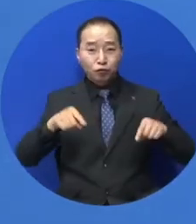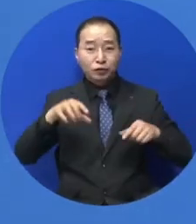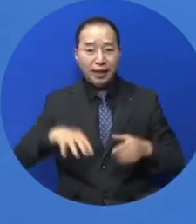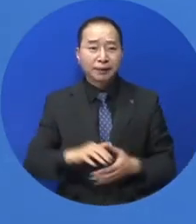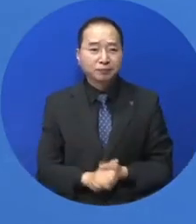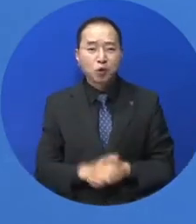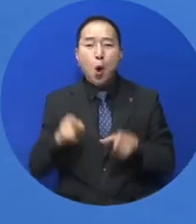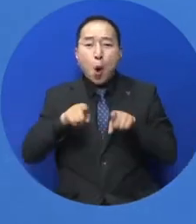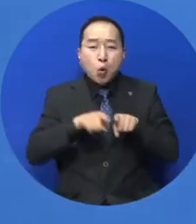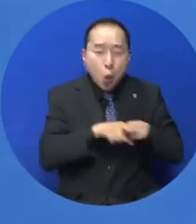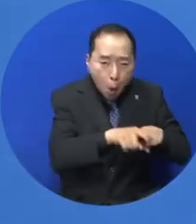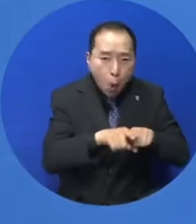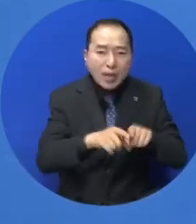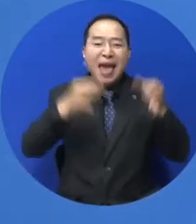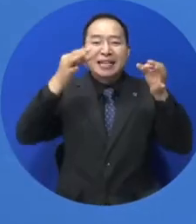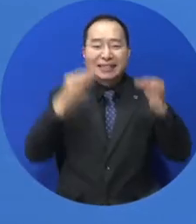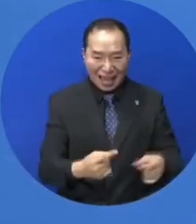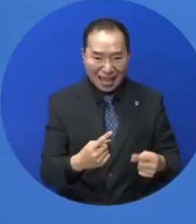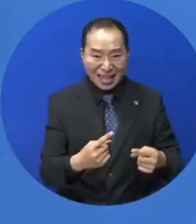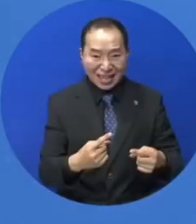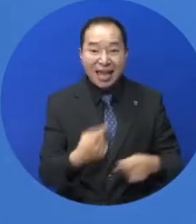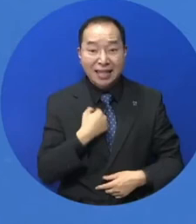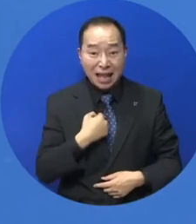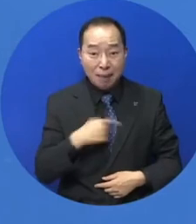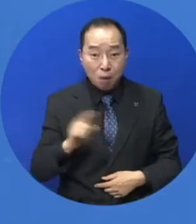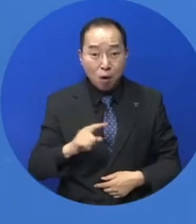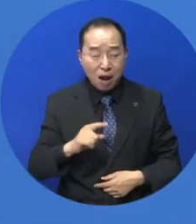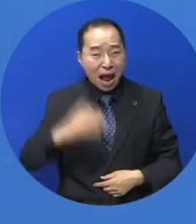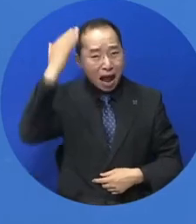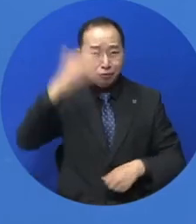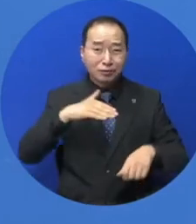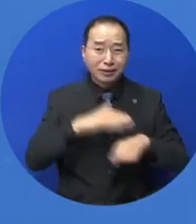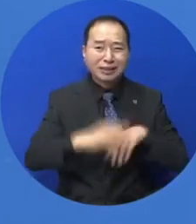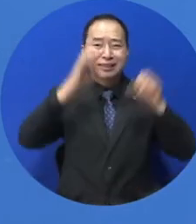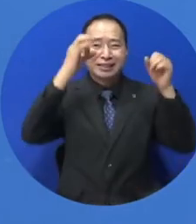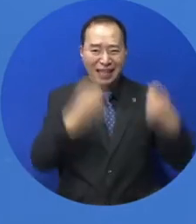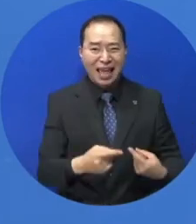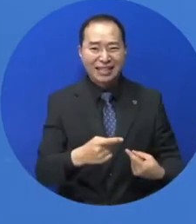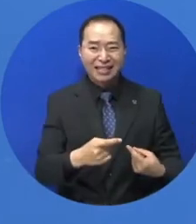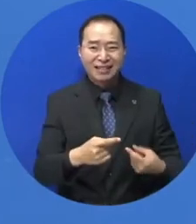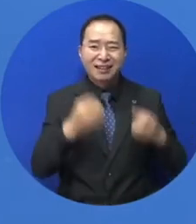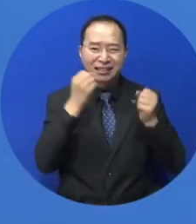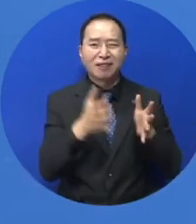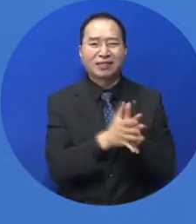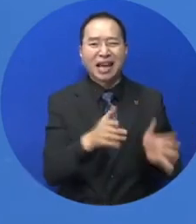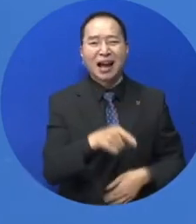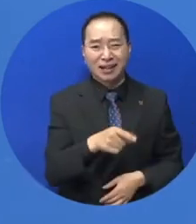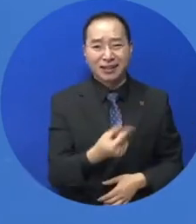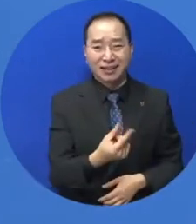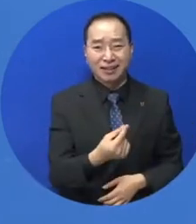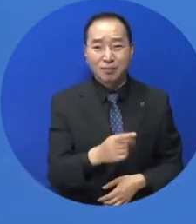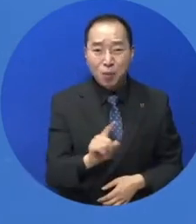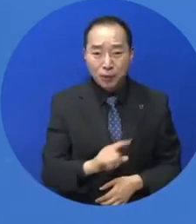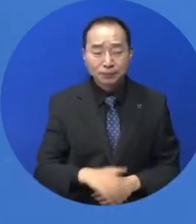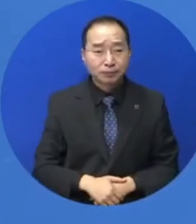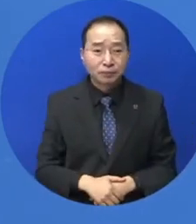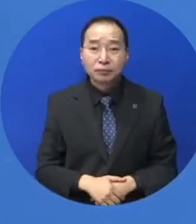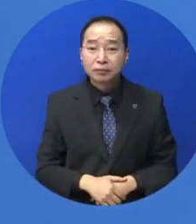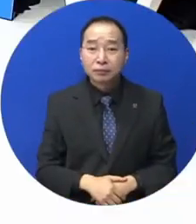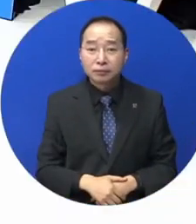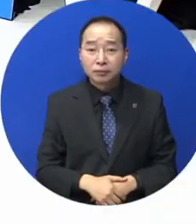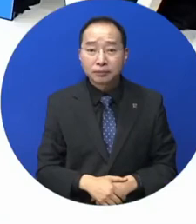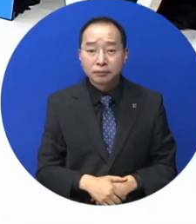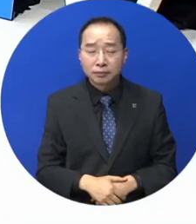동행세일이라는 것을 했습니다. 이 대한민국 동행세일은 K세일의 새로운 영역을 구축했다라는 평가를 받았었는데요. 그